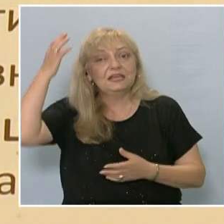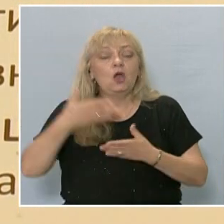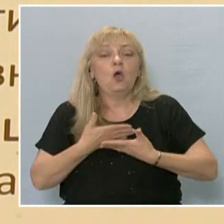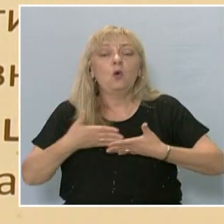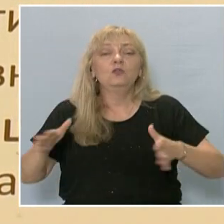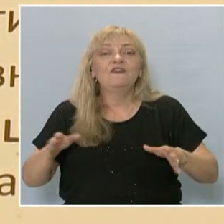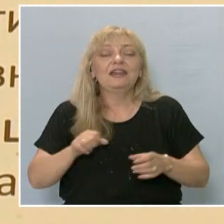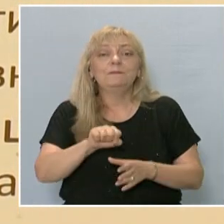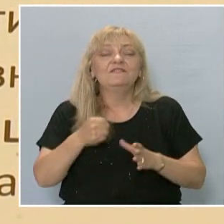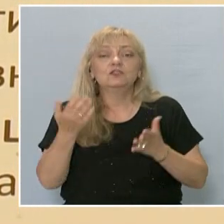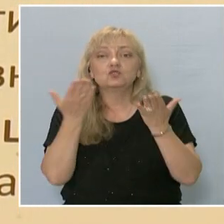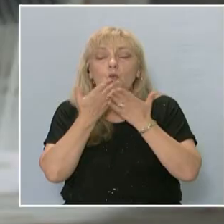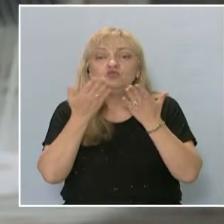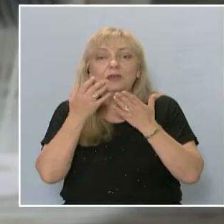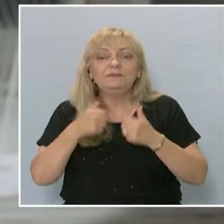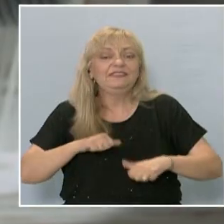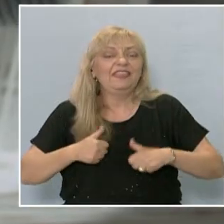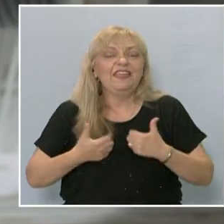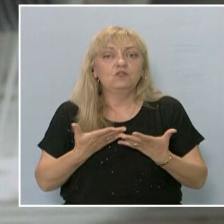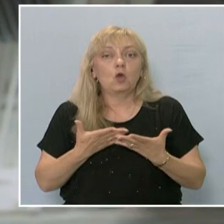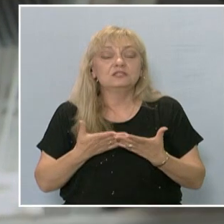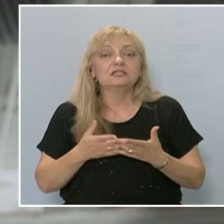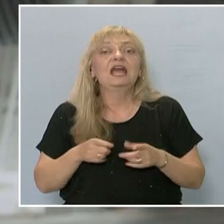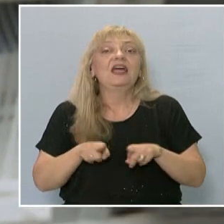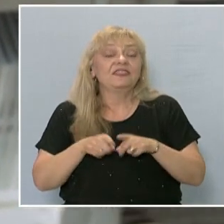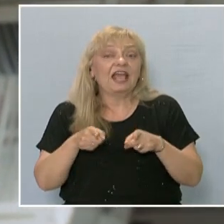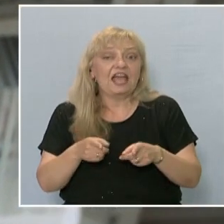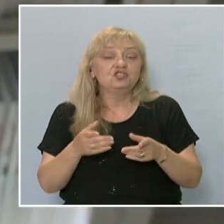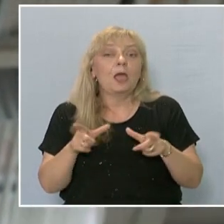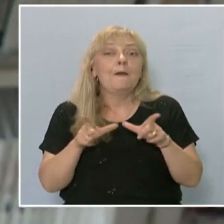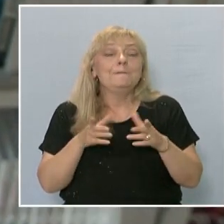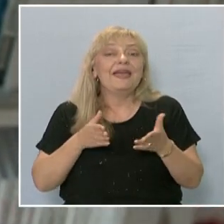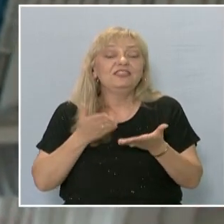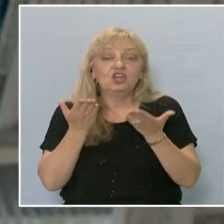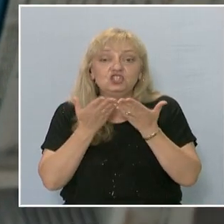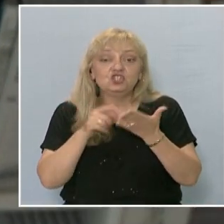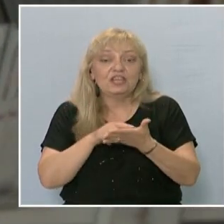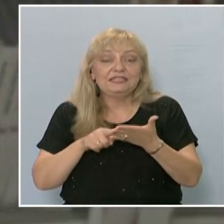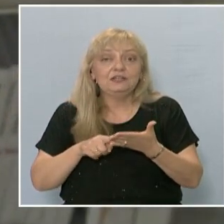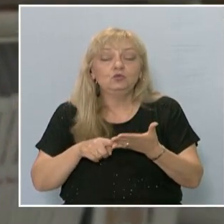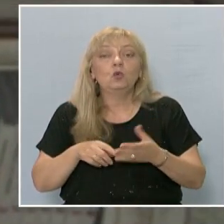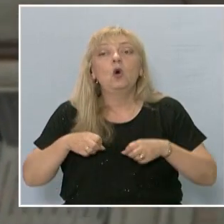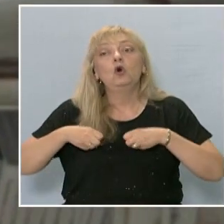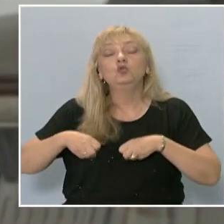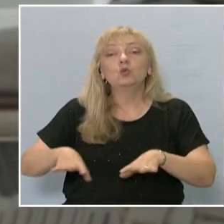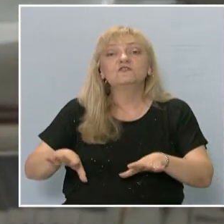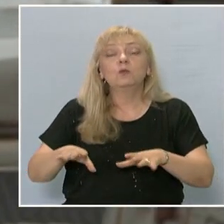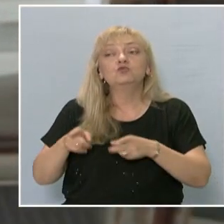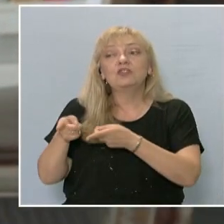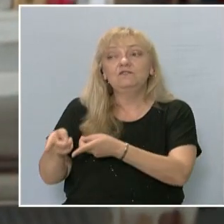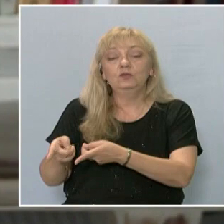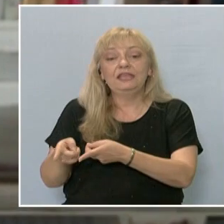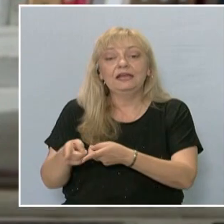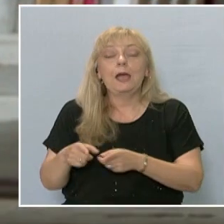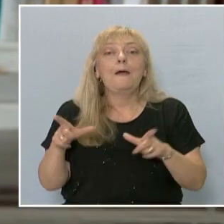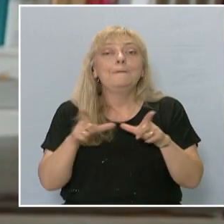за учебните неврози и за бърнаута така че мета четенето има още една цел да ни освободи от тях всъщност мета означава